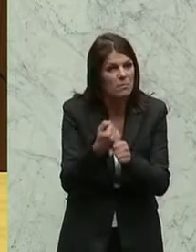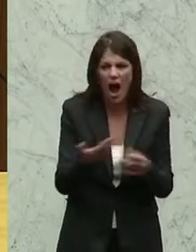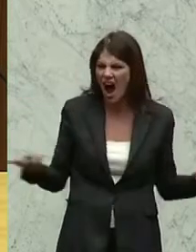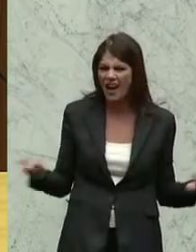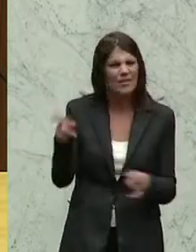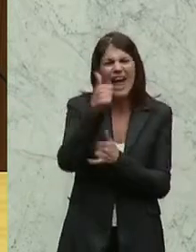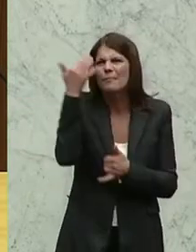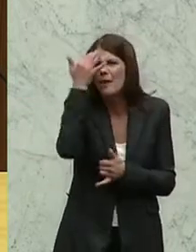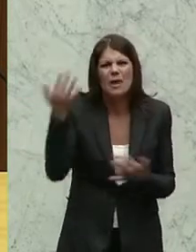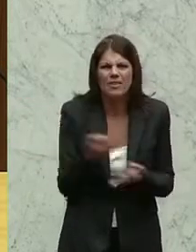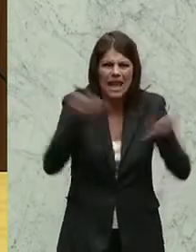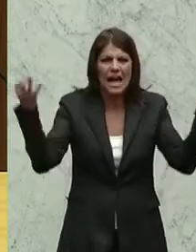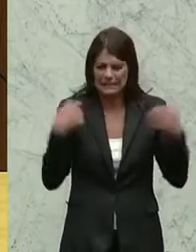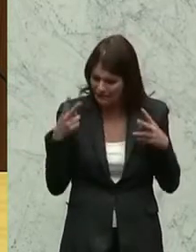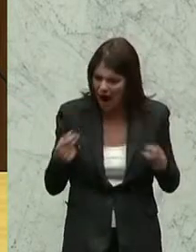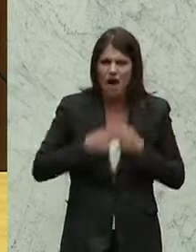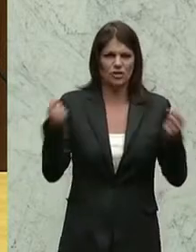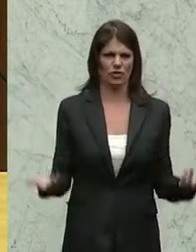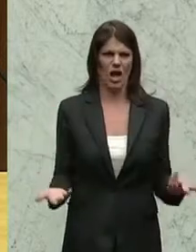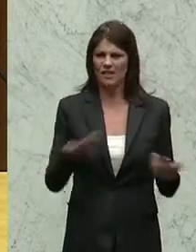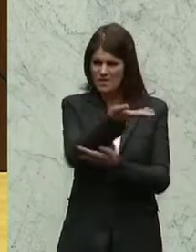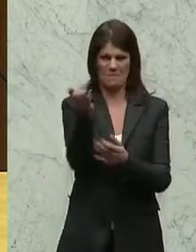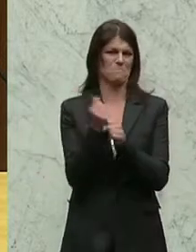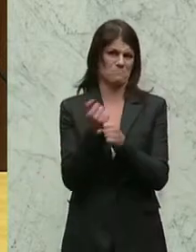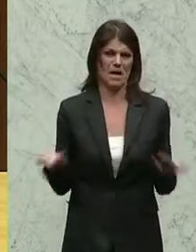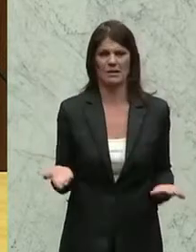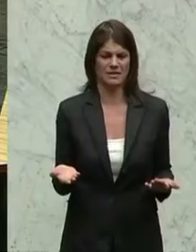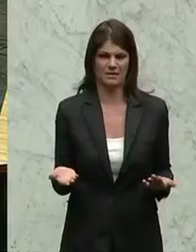ihr da überhaupt nicht mit? Also mich schreckt da wirklich, was ihr macht.